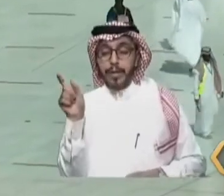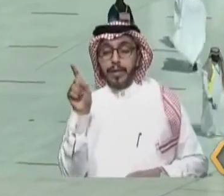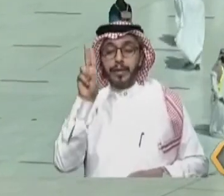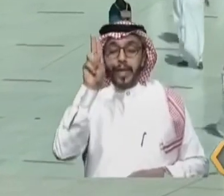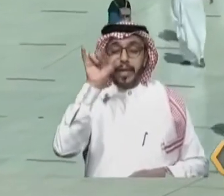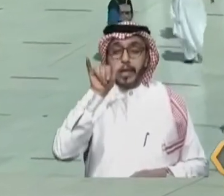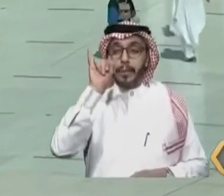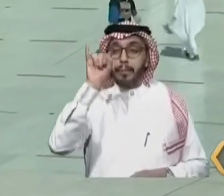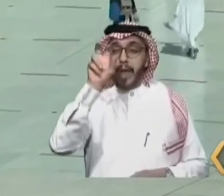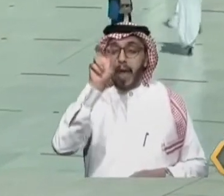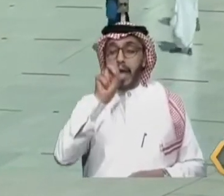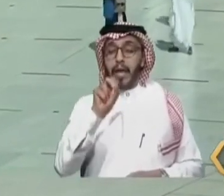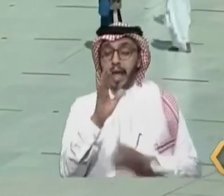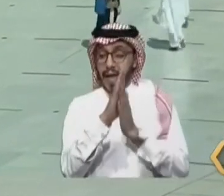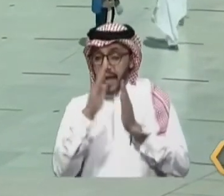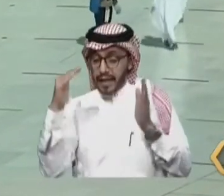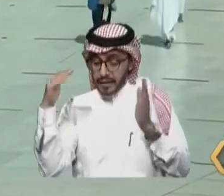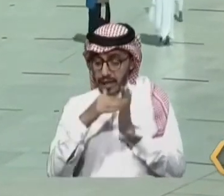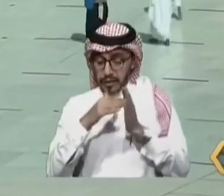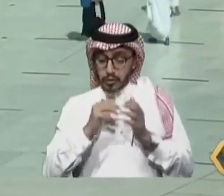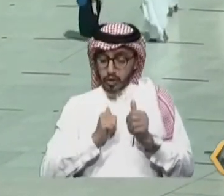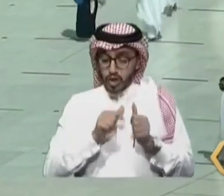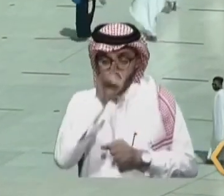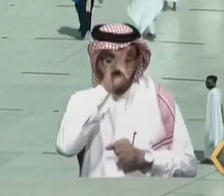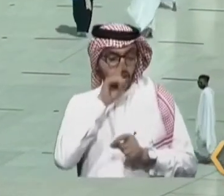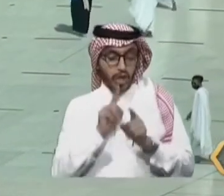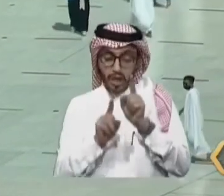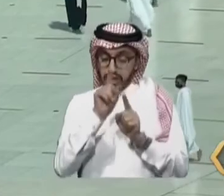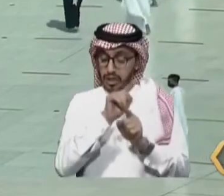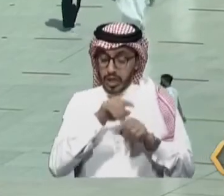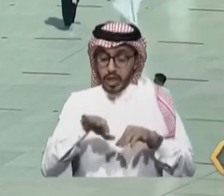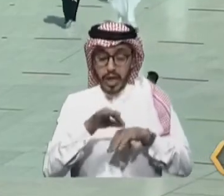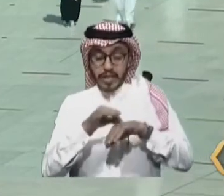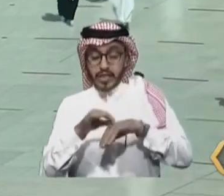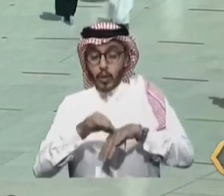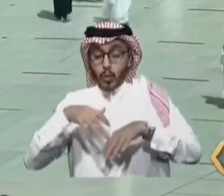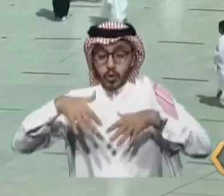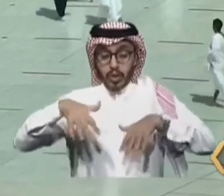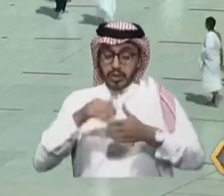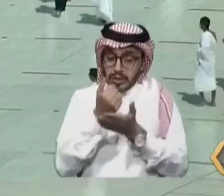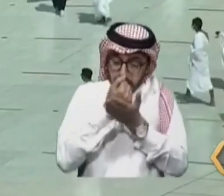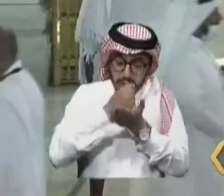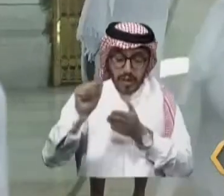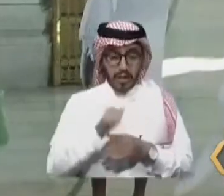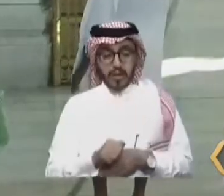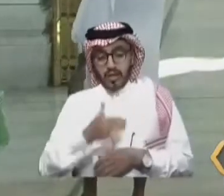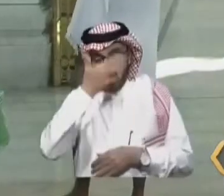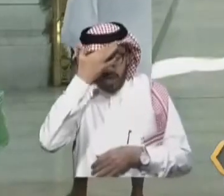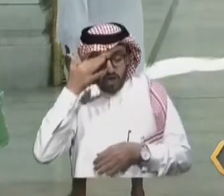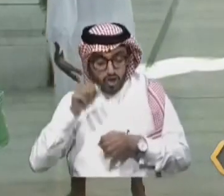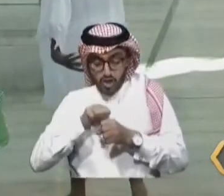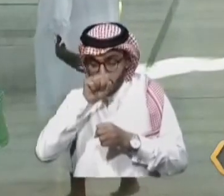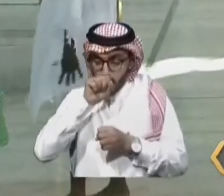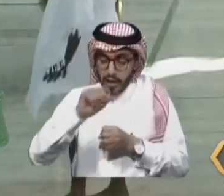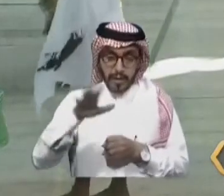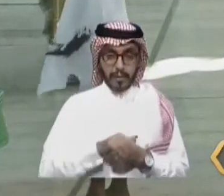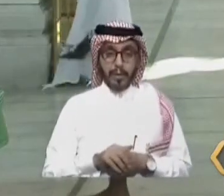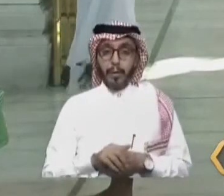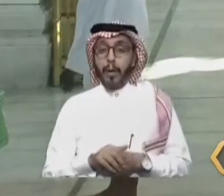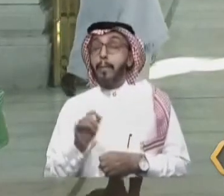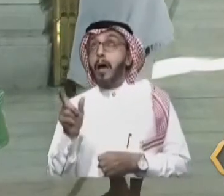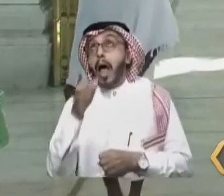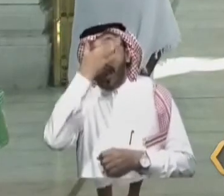الله يحتاج إلى منازعة شياطين الإنس والجن ودفع ما قدر من الشر بما